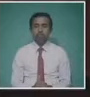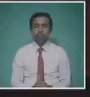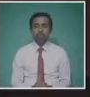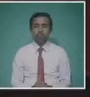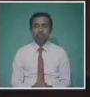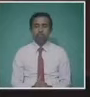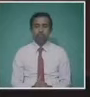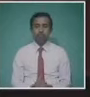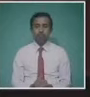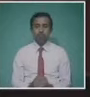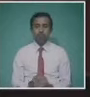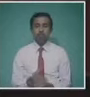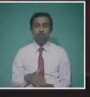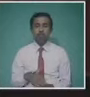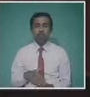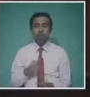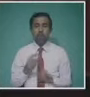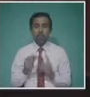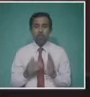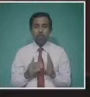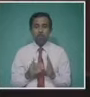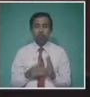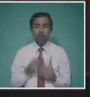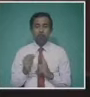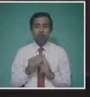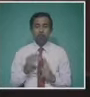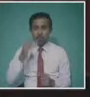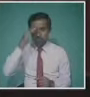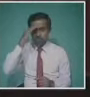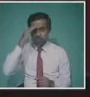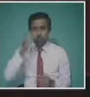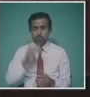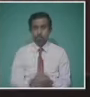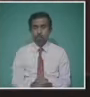मूल आसनारूढ़ गरु मंत्री तुमनी